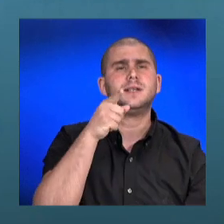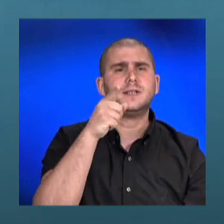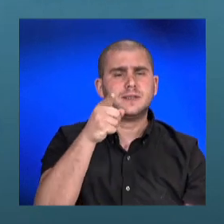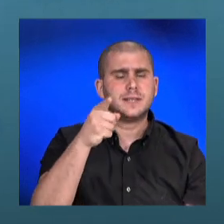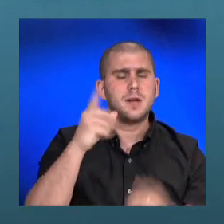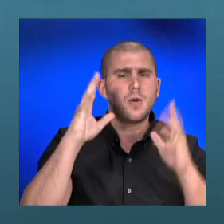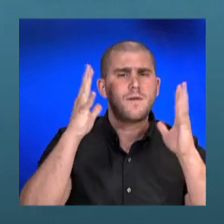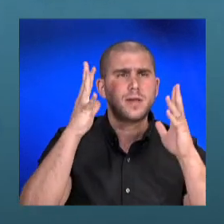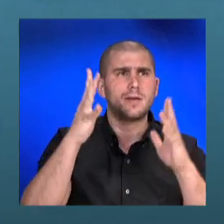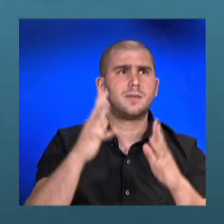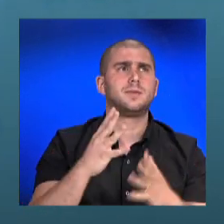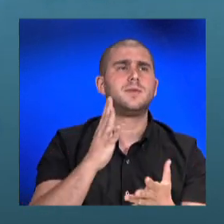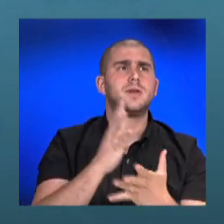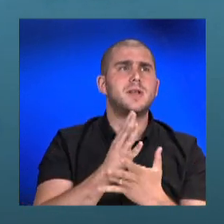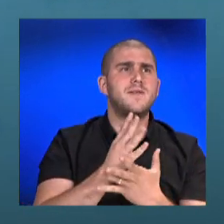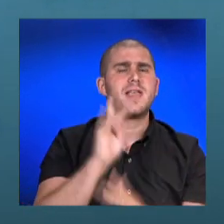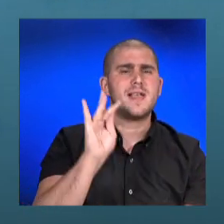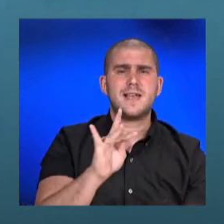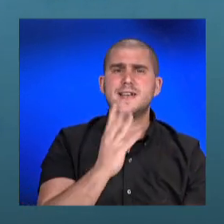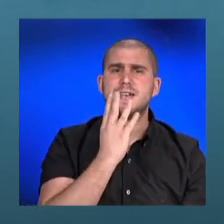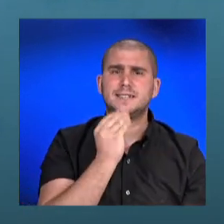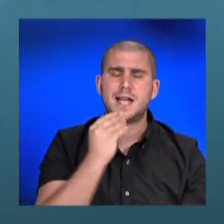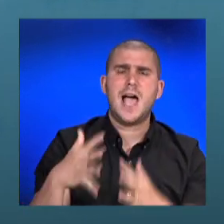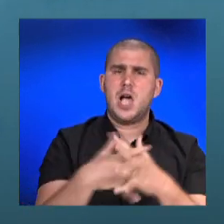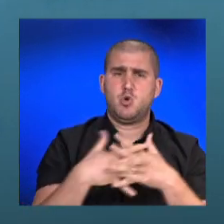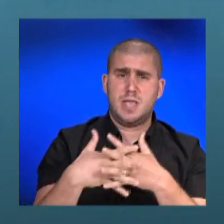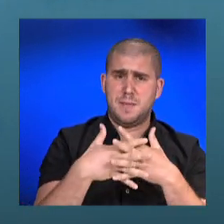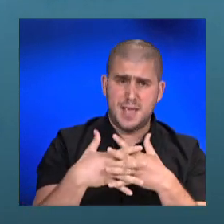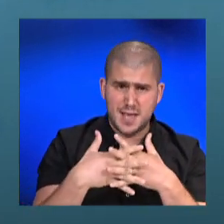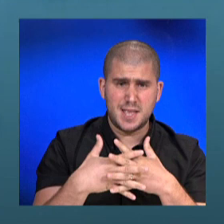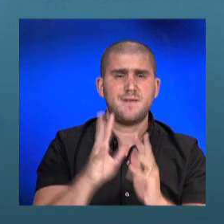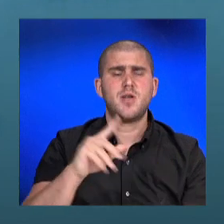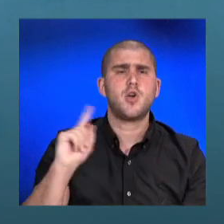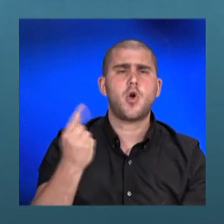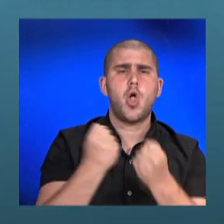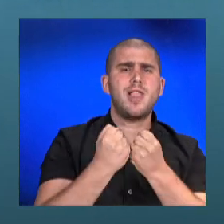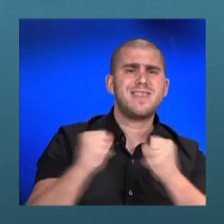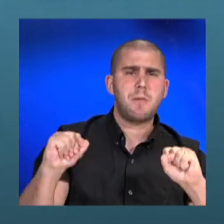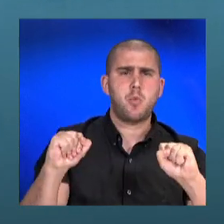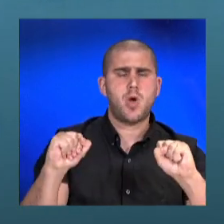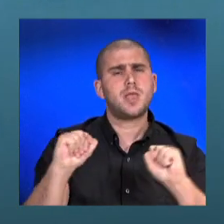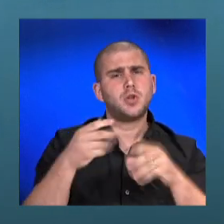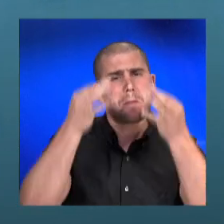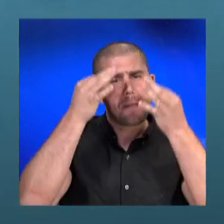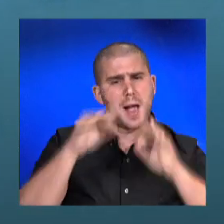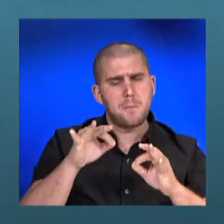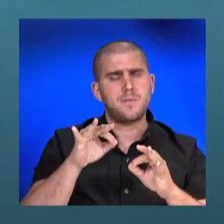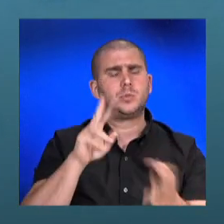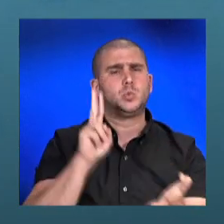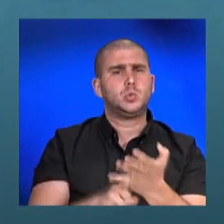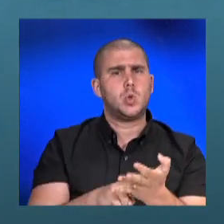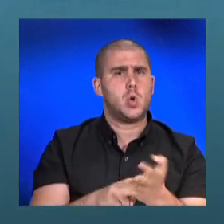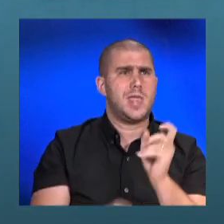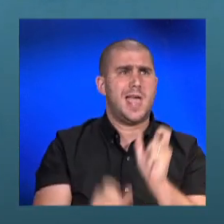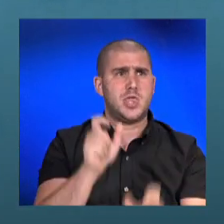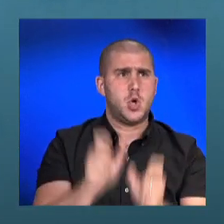witch hunts against Israel, the United States, and other democracies that respect human rights, while turning a blind eye to the world's greatest